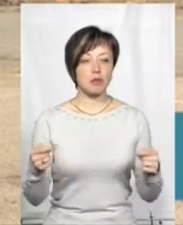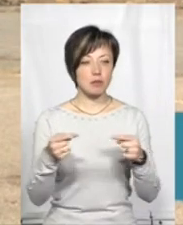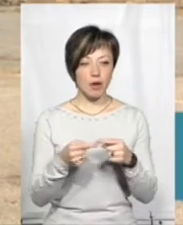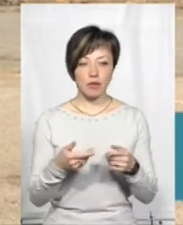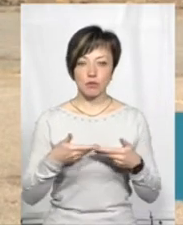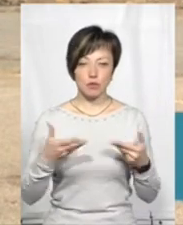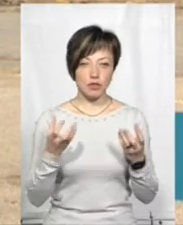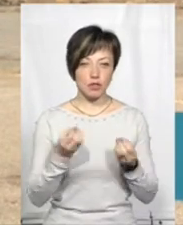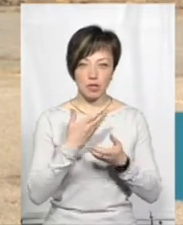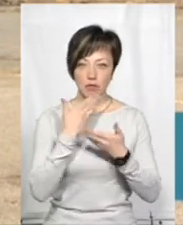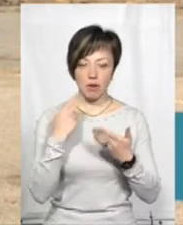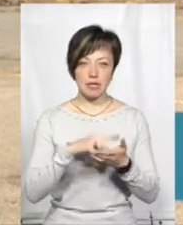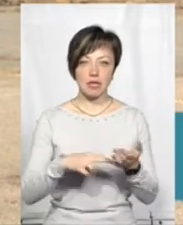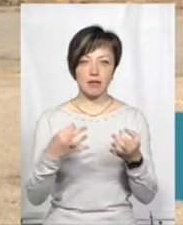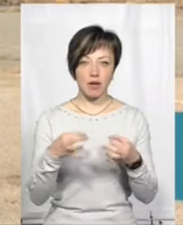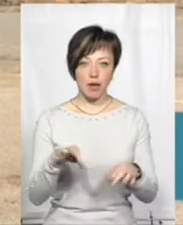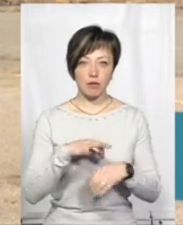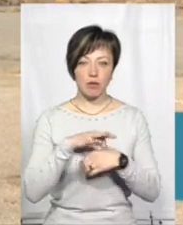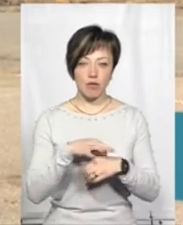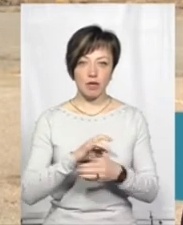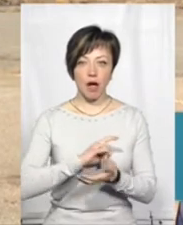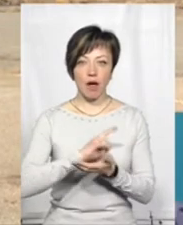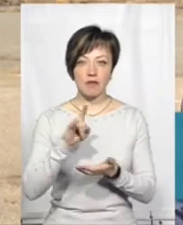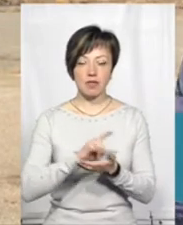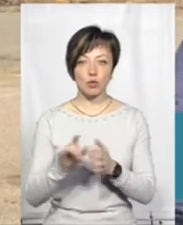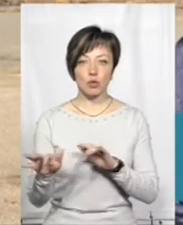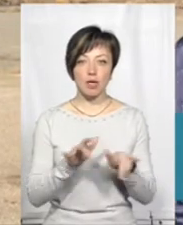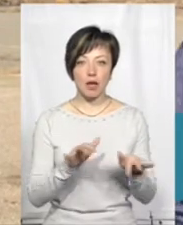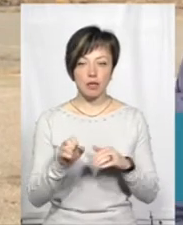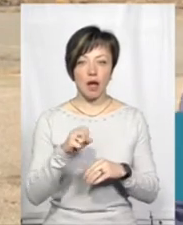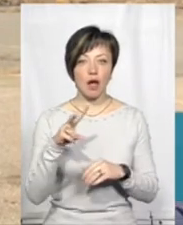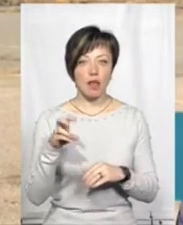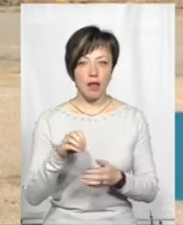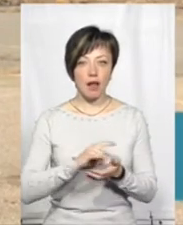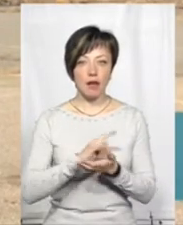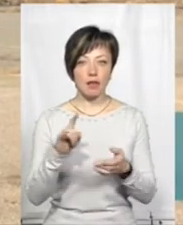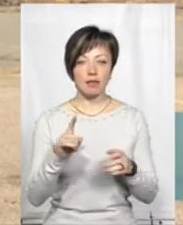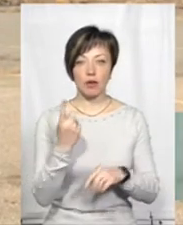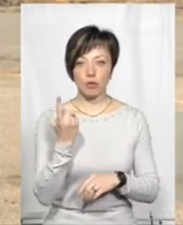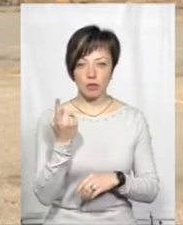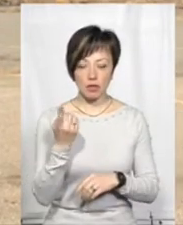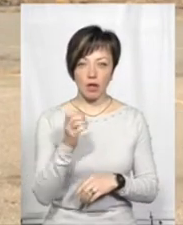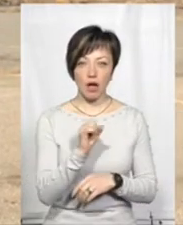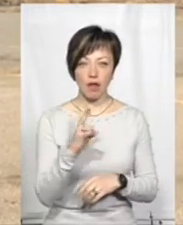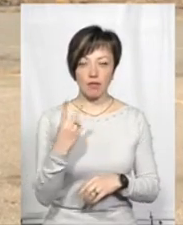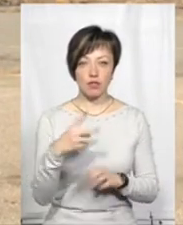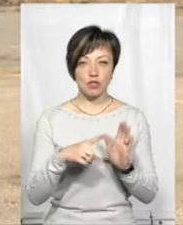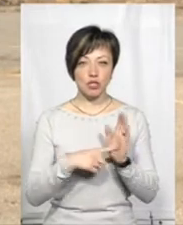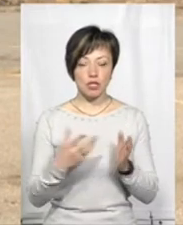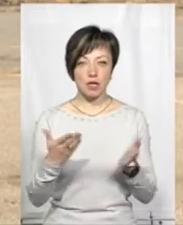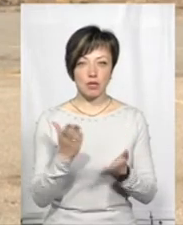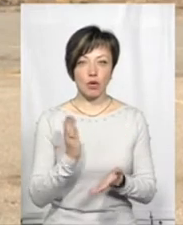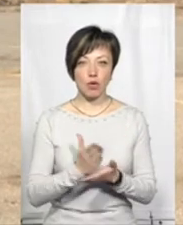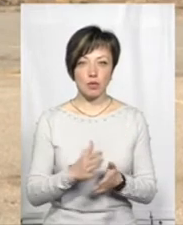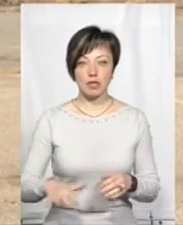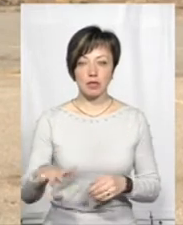не маємо сьогодні сертифіката для проведення авіаційної діяльності, але літаки, один літак Ан-26, який знаходився